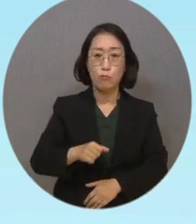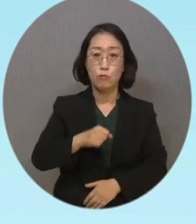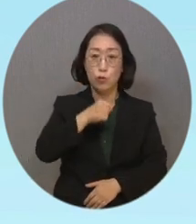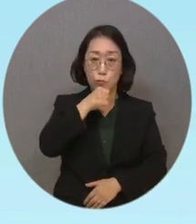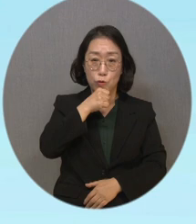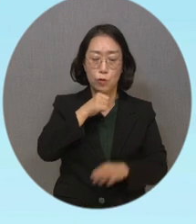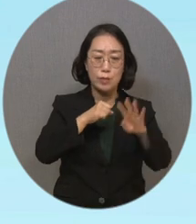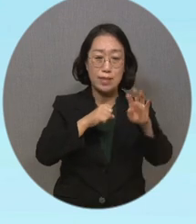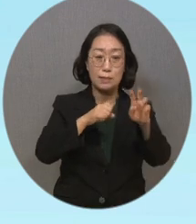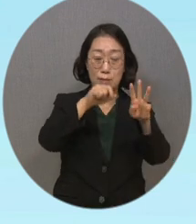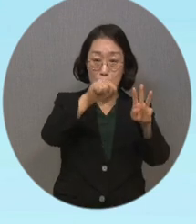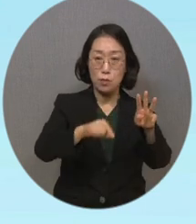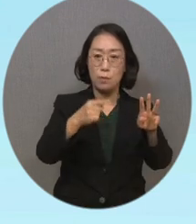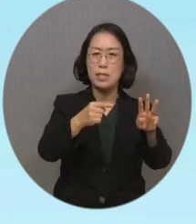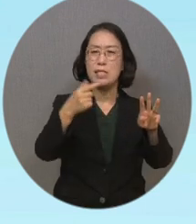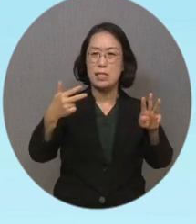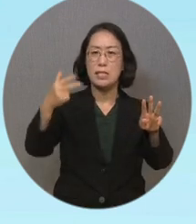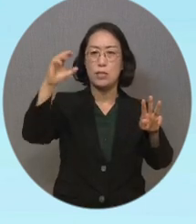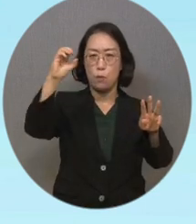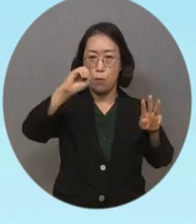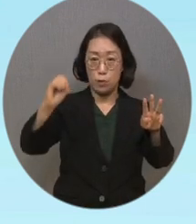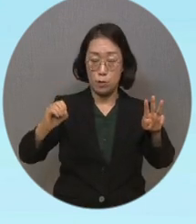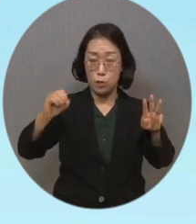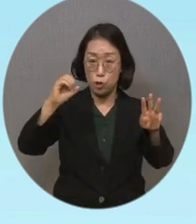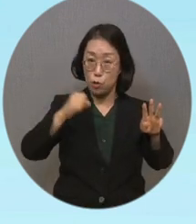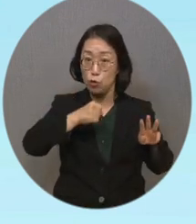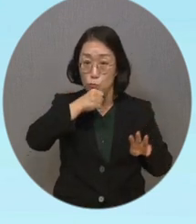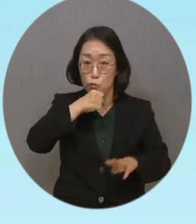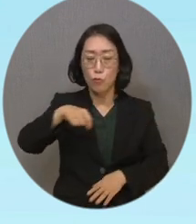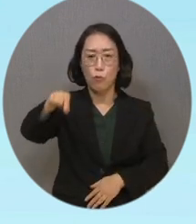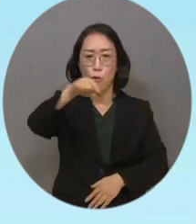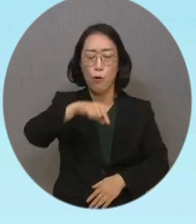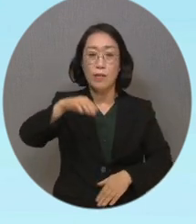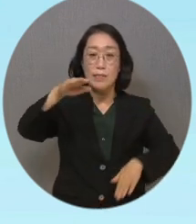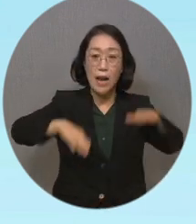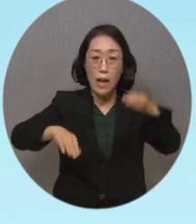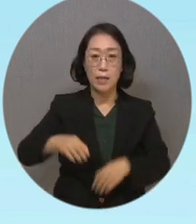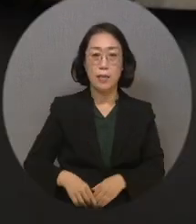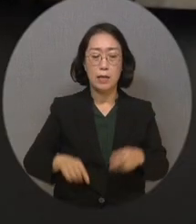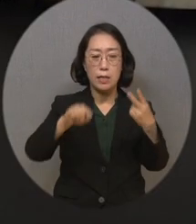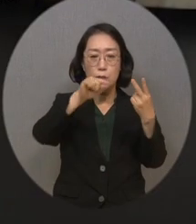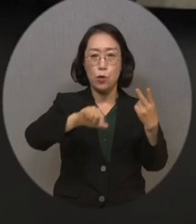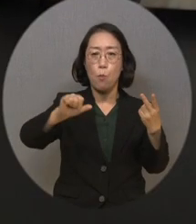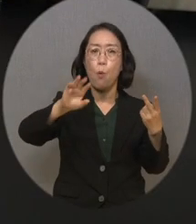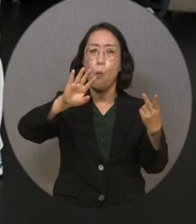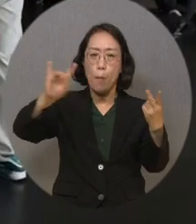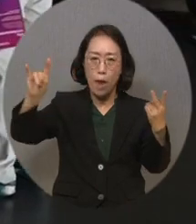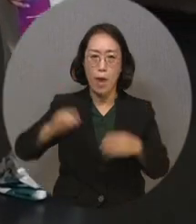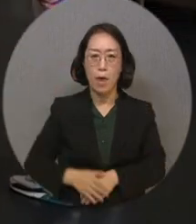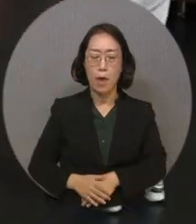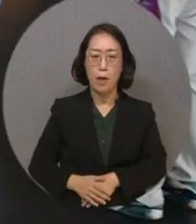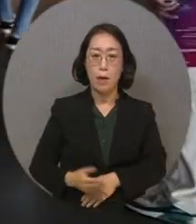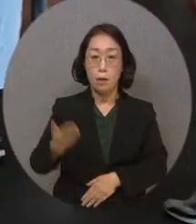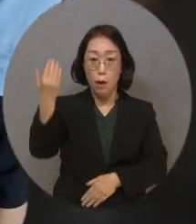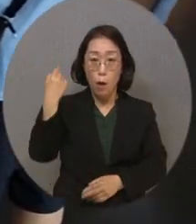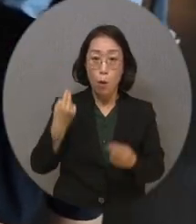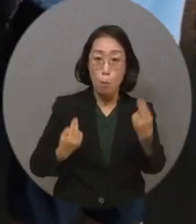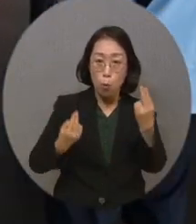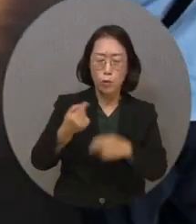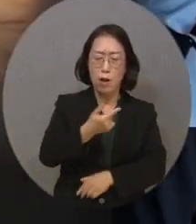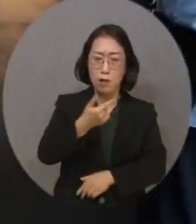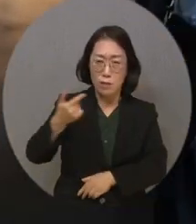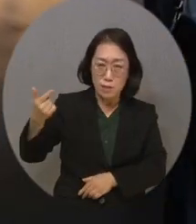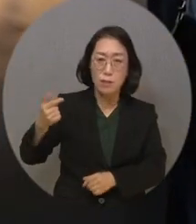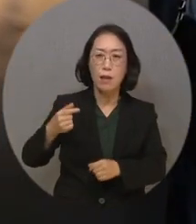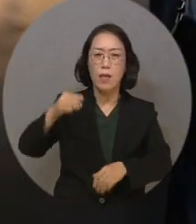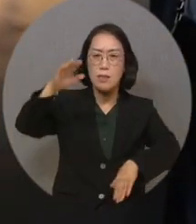43.1 7점 최상위 최하위 지사체 점수 격차는 2.5배로 지난 조사 1.4배에 비해 더